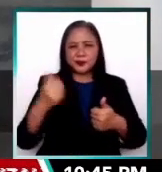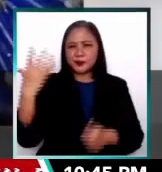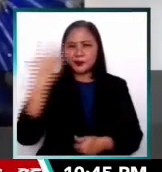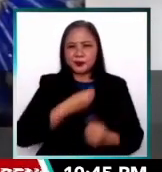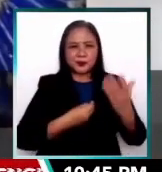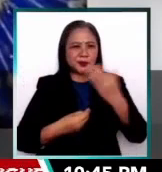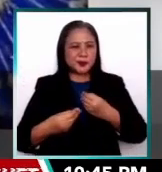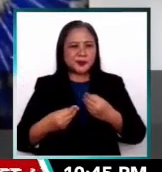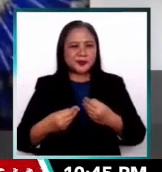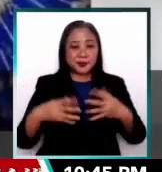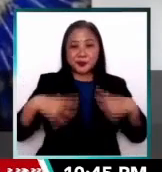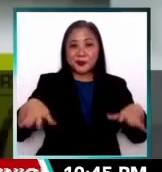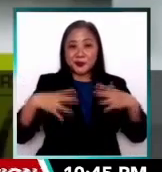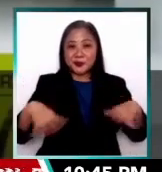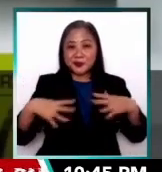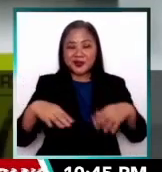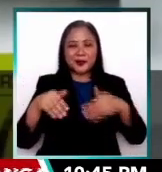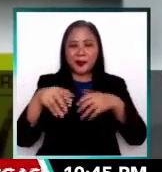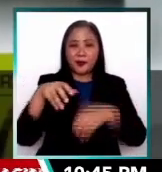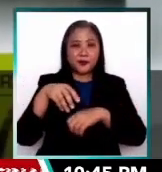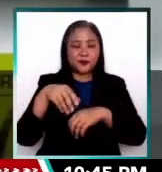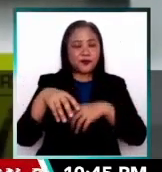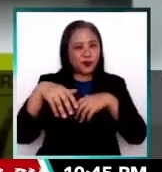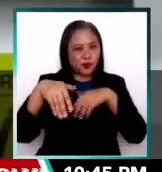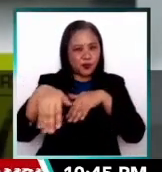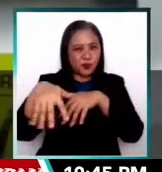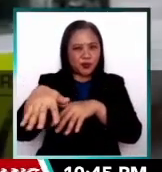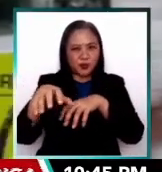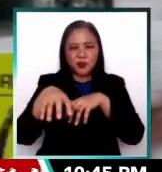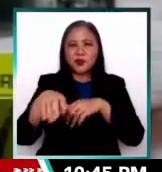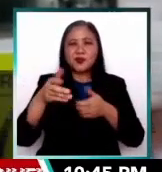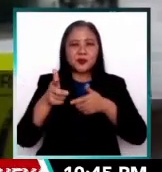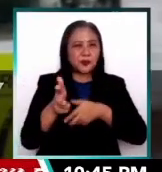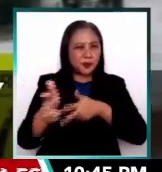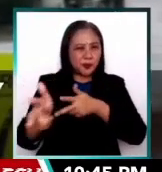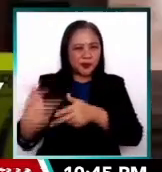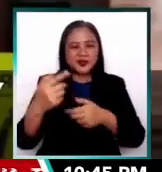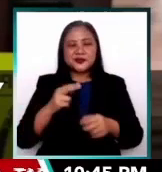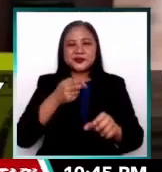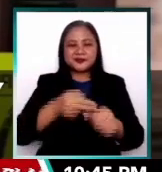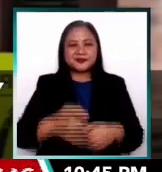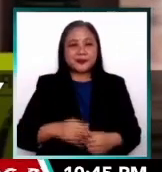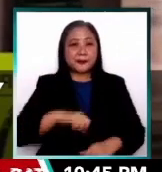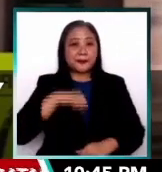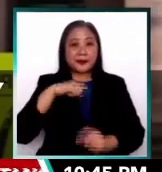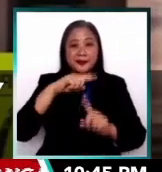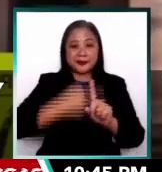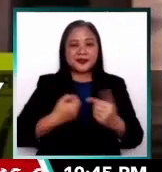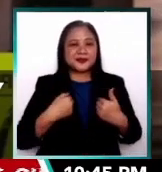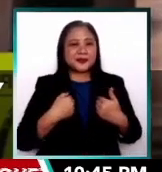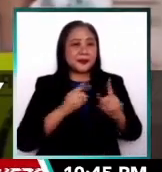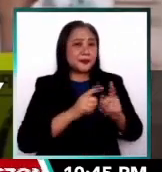mga costume at float ng mga lumahok sa pagtitipon. Kasabay ng Pride Month celebration, isang magsing-irog